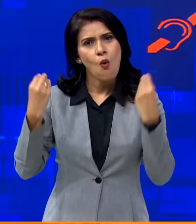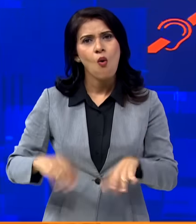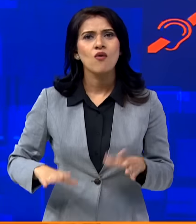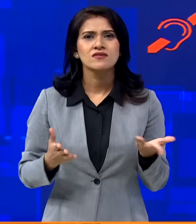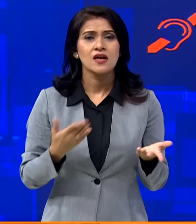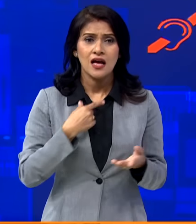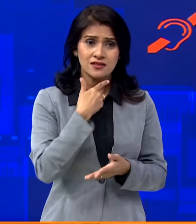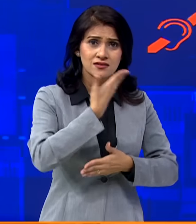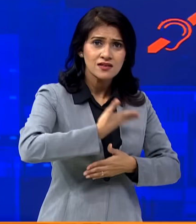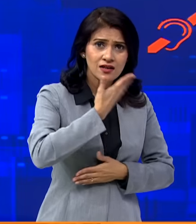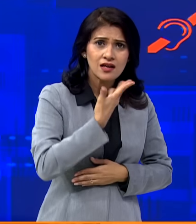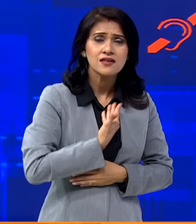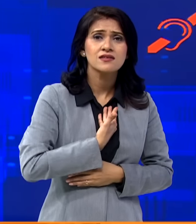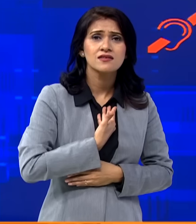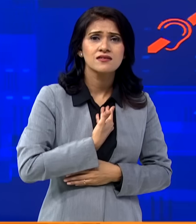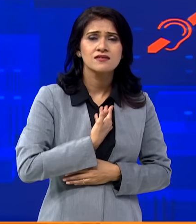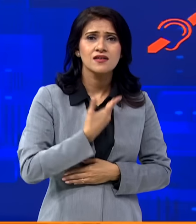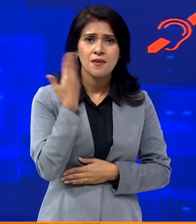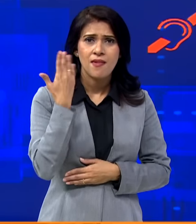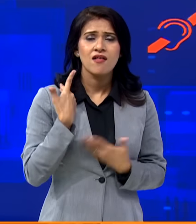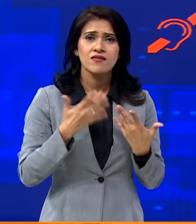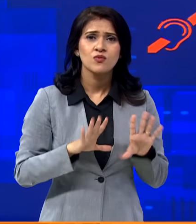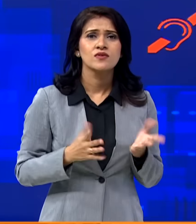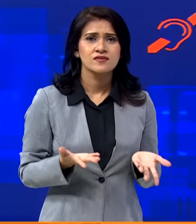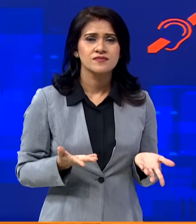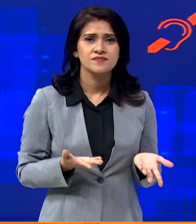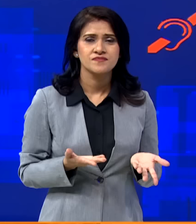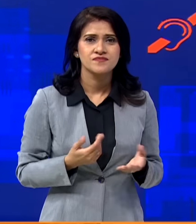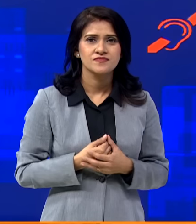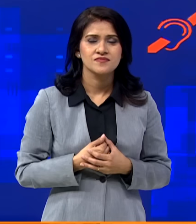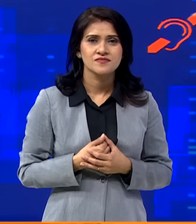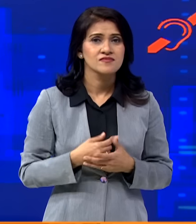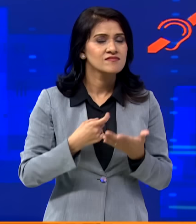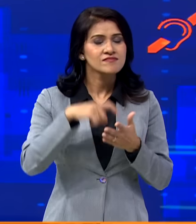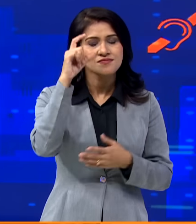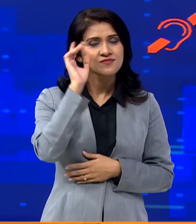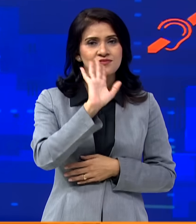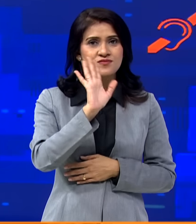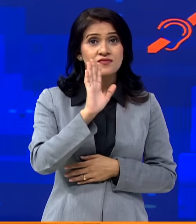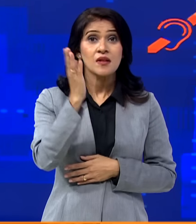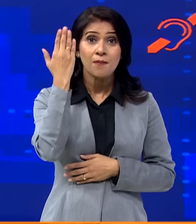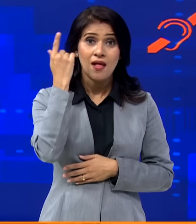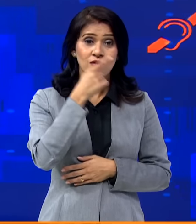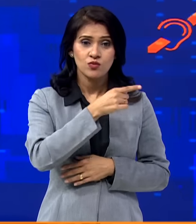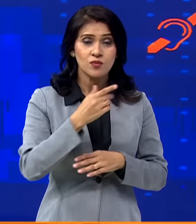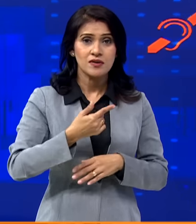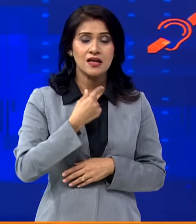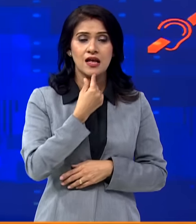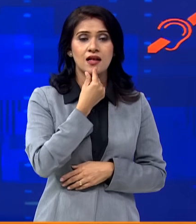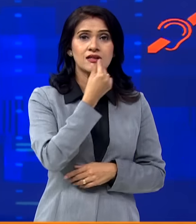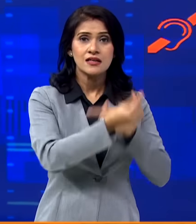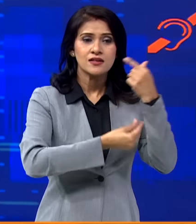तो ये तो ये अगर मैं अग बताता आचार जी प्रॉब्लम ये है कि आप पहले उनके बारे में ऐसे नहीं कहते